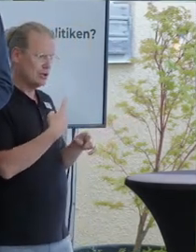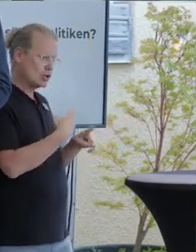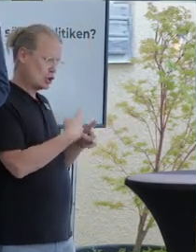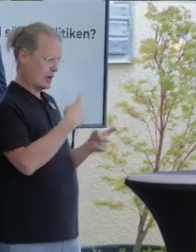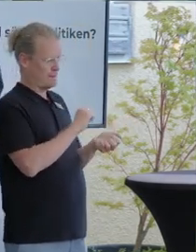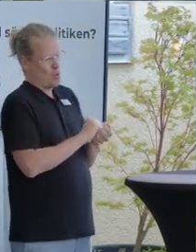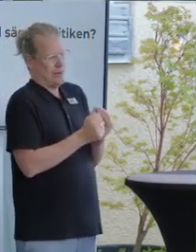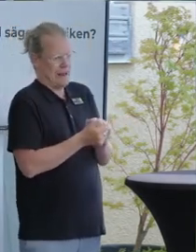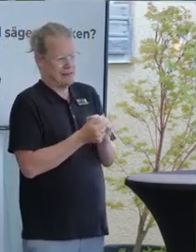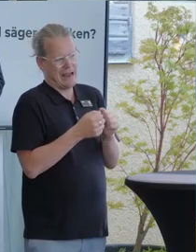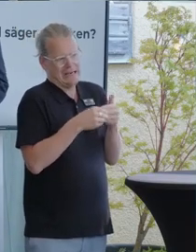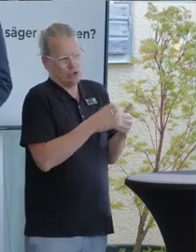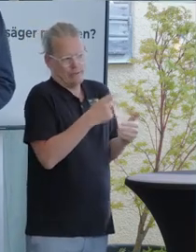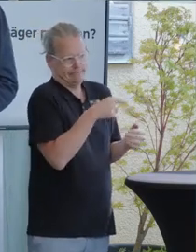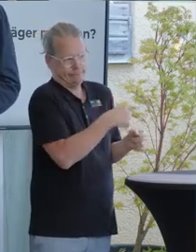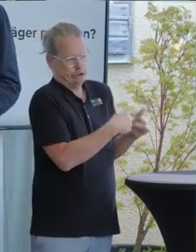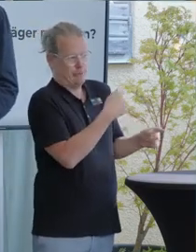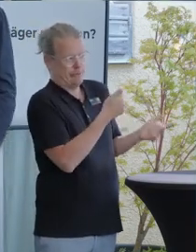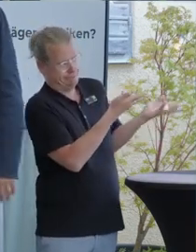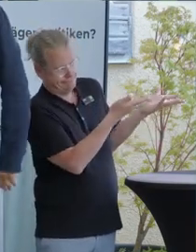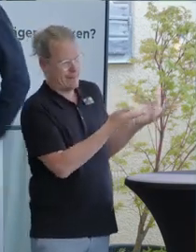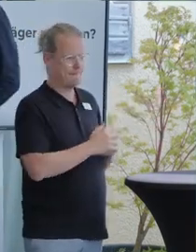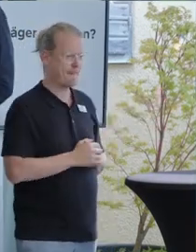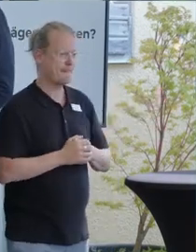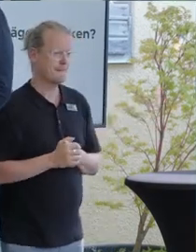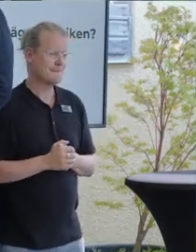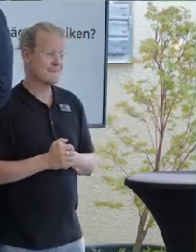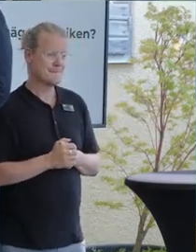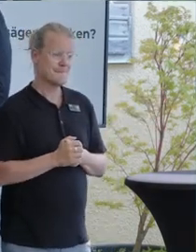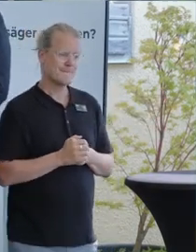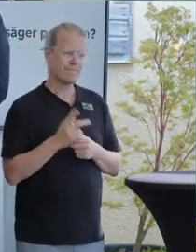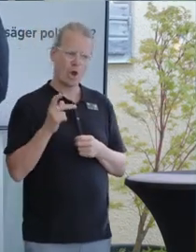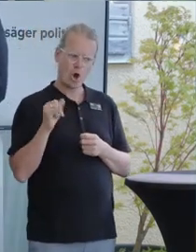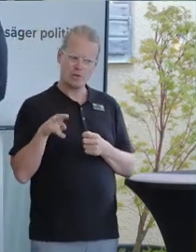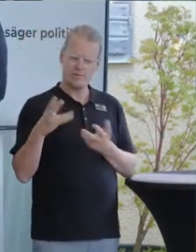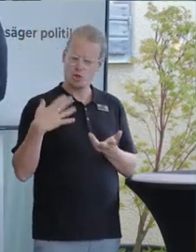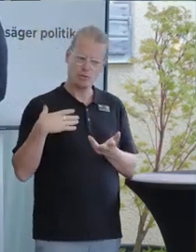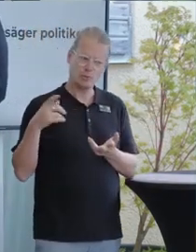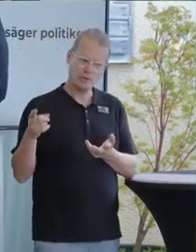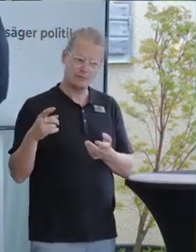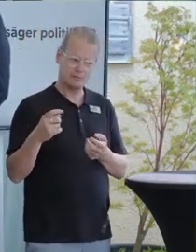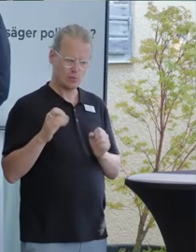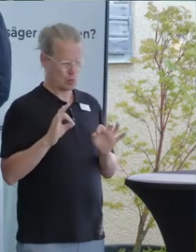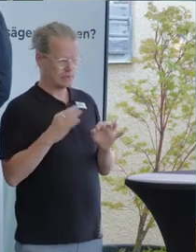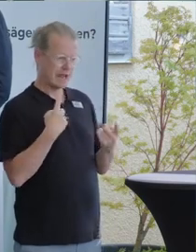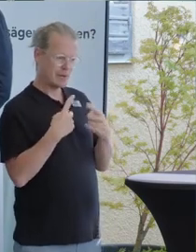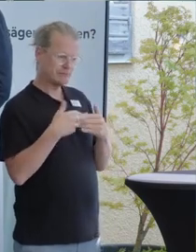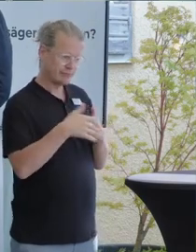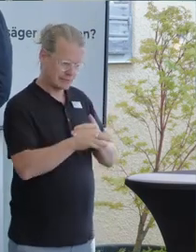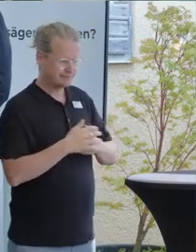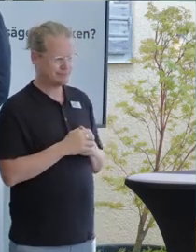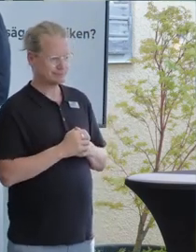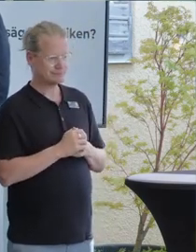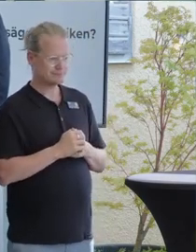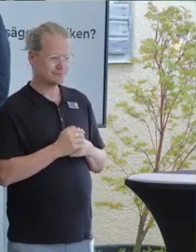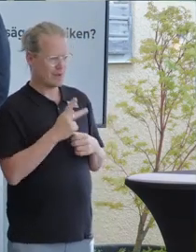hur ser du att det här samtalet behöver fortsätta? Alltså jag tänker att det är otroligt viktigt med det här tvärpolitiska, alltså att man går igenom